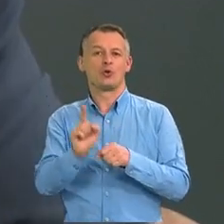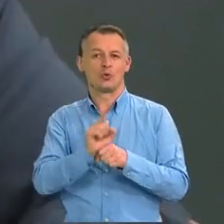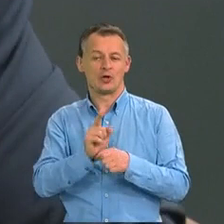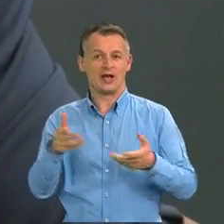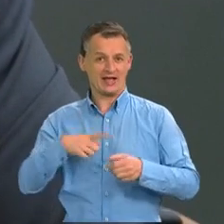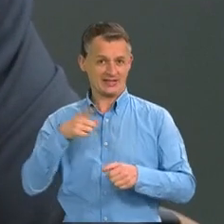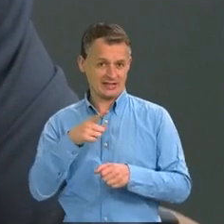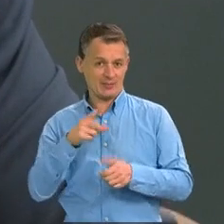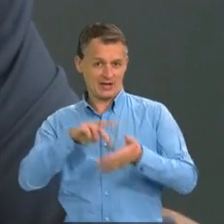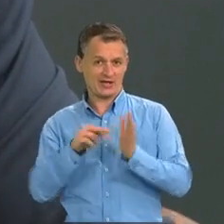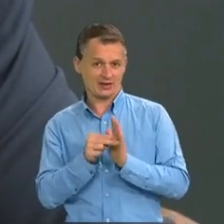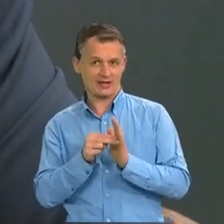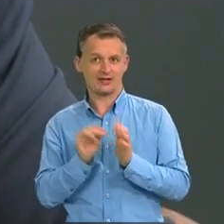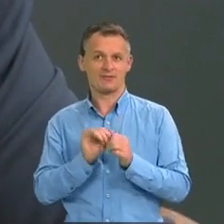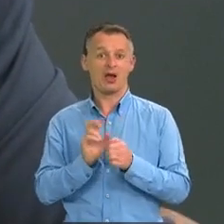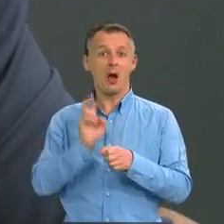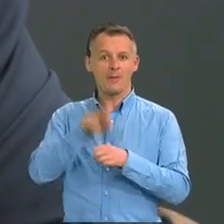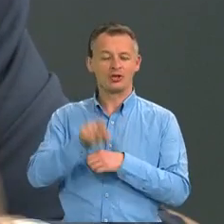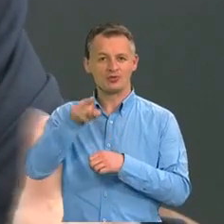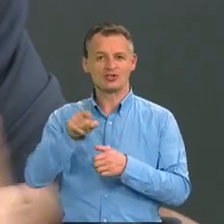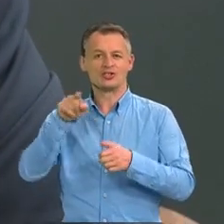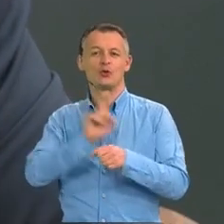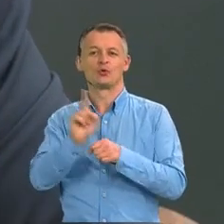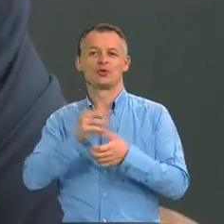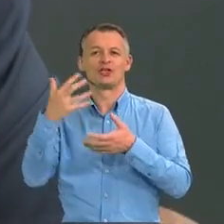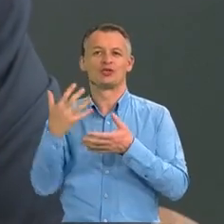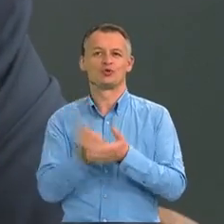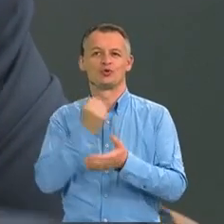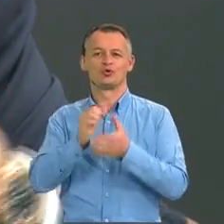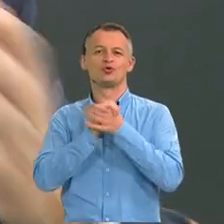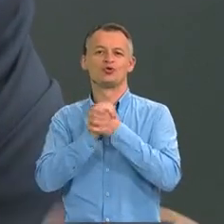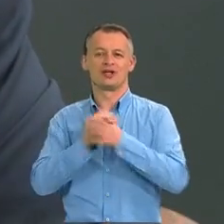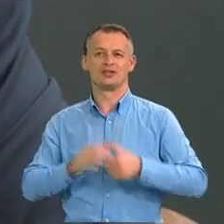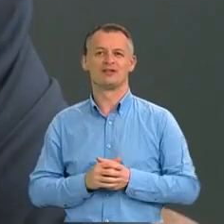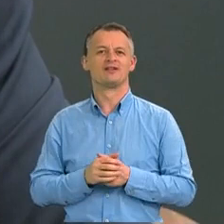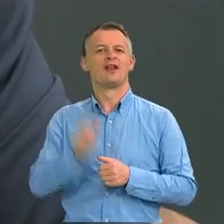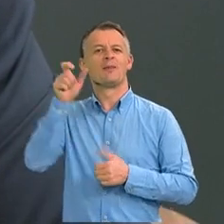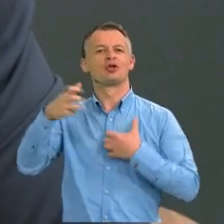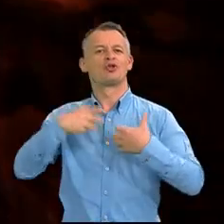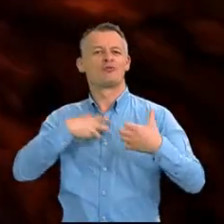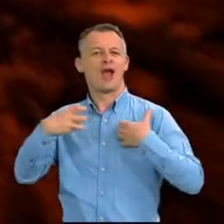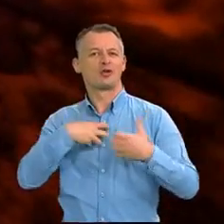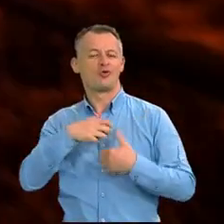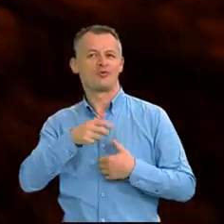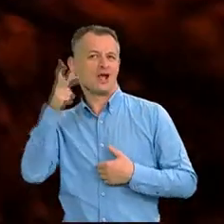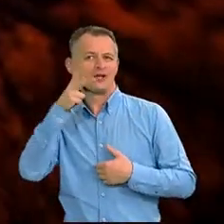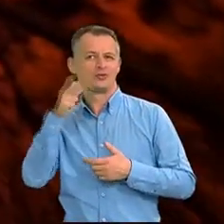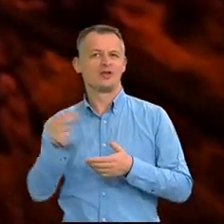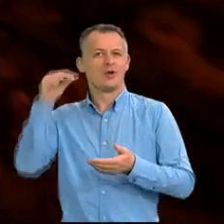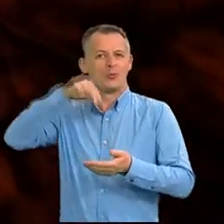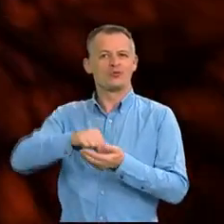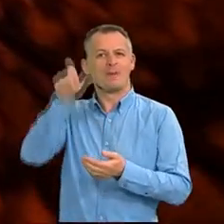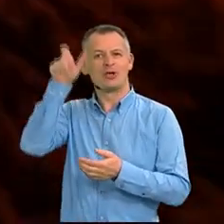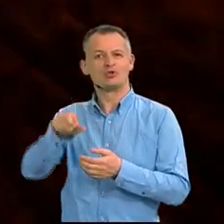planetă în momentul ăsta au făcut parte din această rețetă de succes, pentru că aveau de la actori, cascadori, până și oamenii trași în țeapă la intrarea